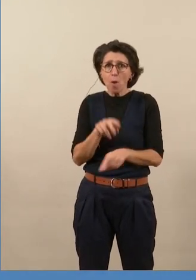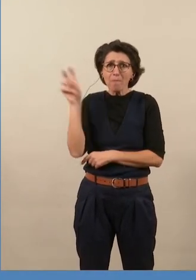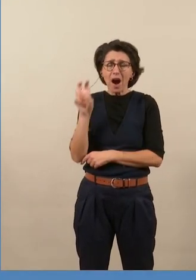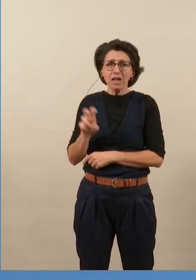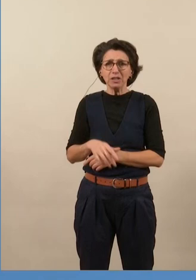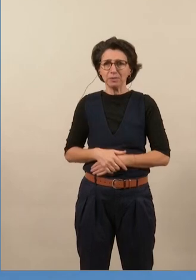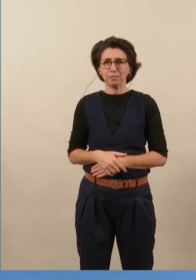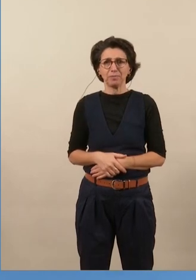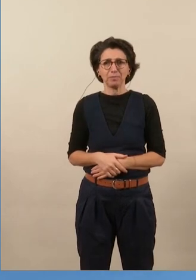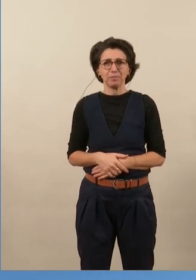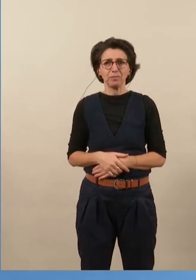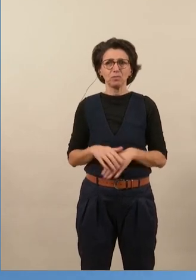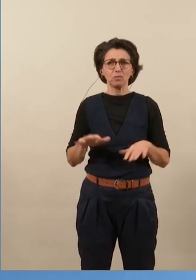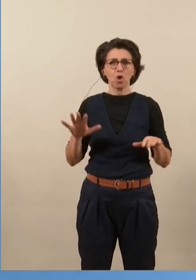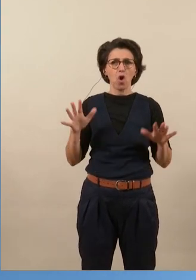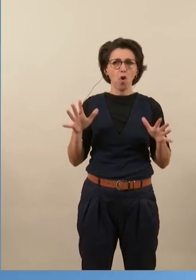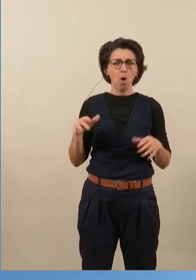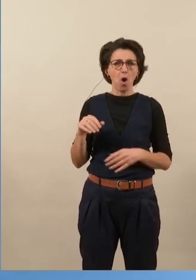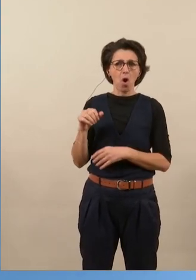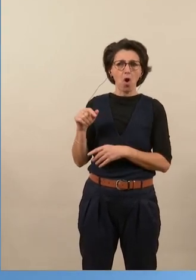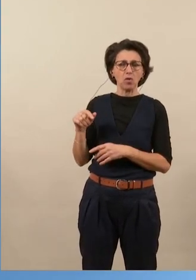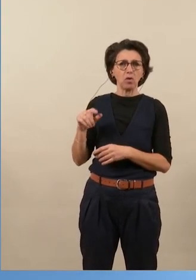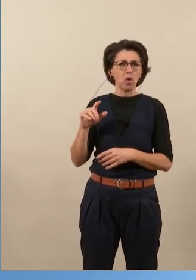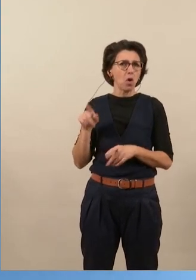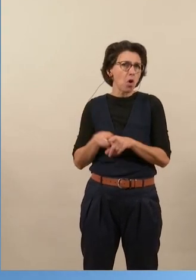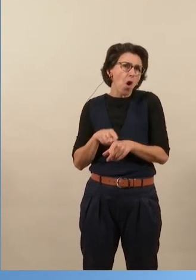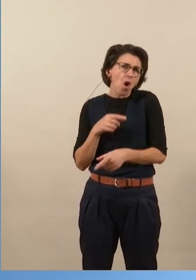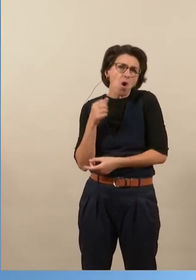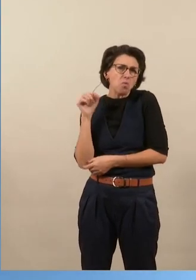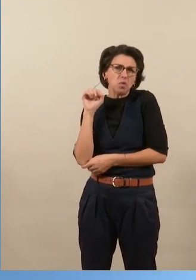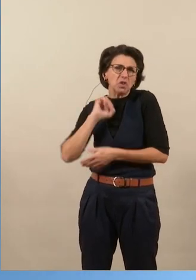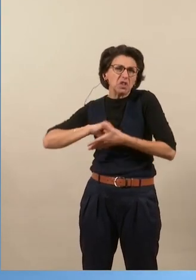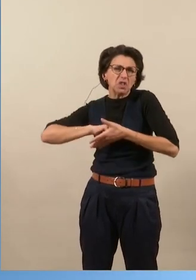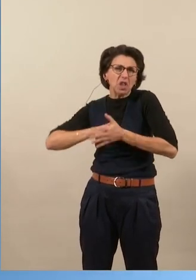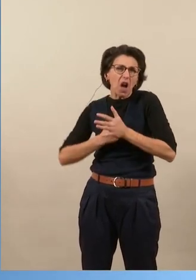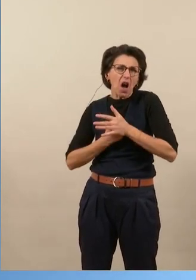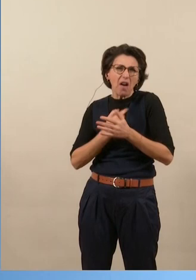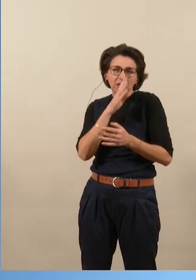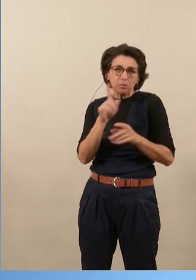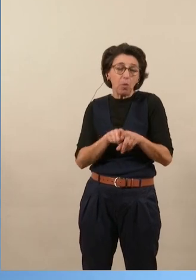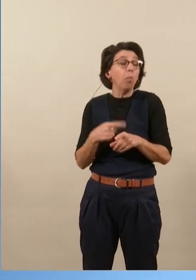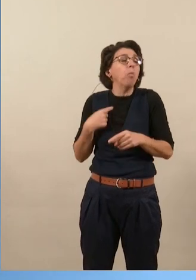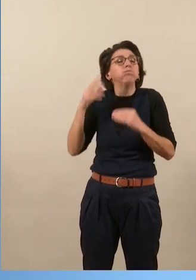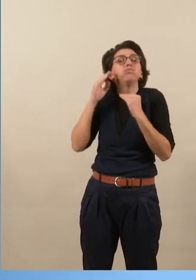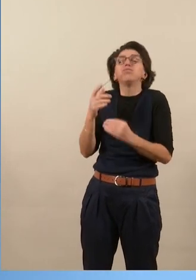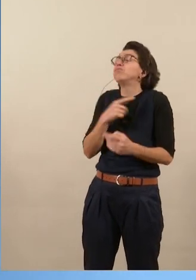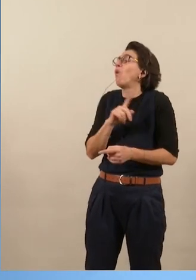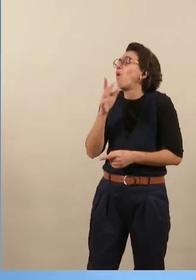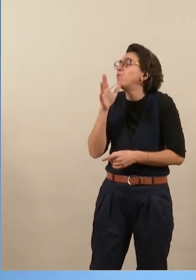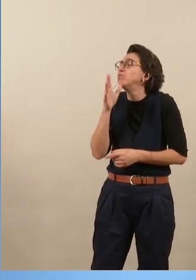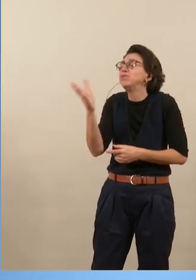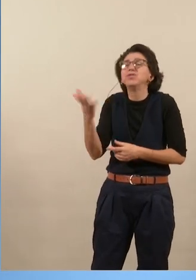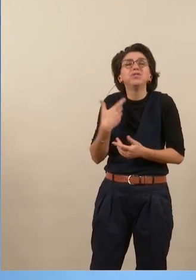staliniens honnêtement j'y cro j'y croyais pas vraiment voyez franchement